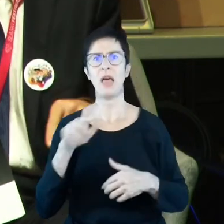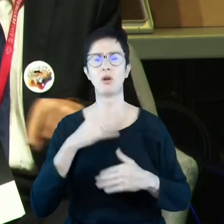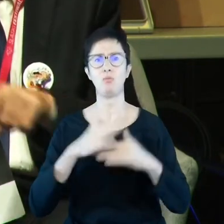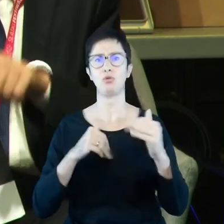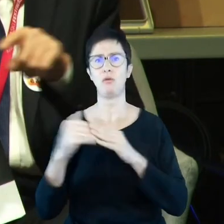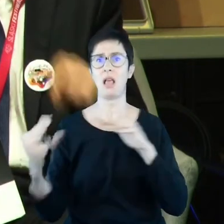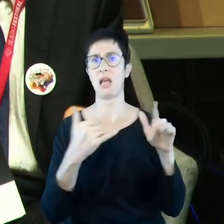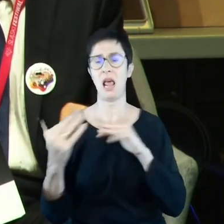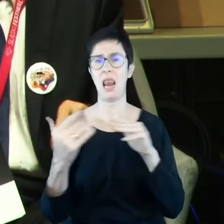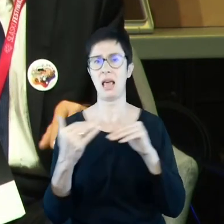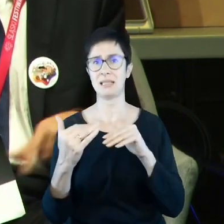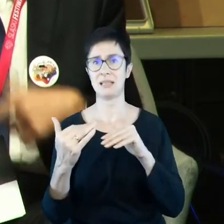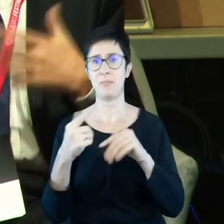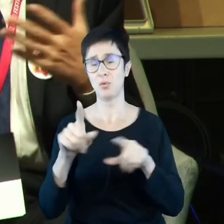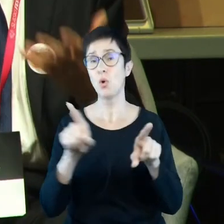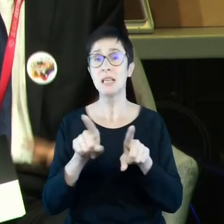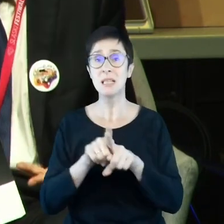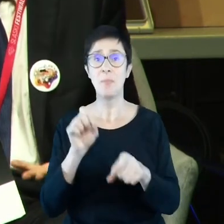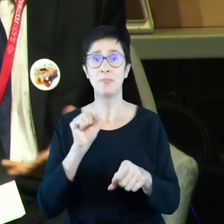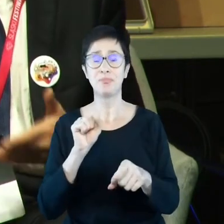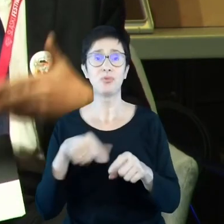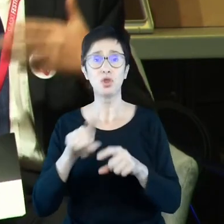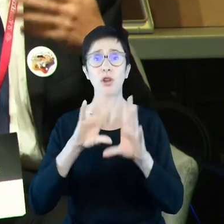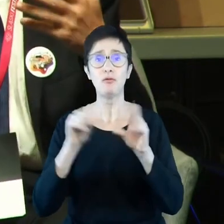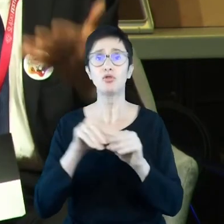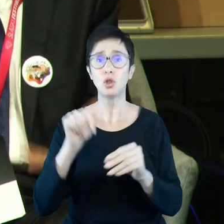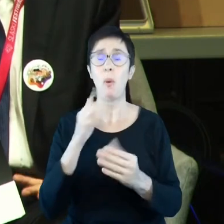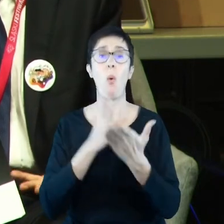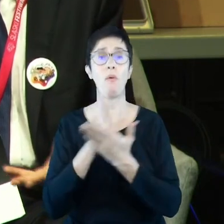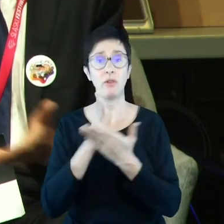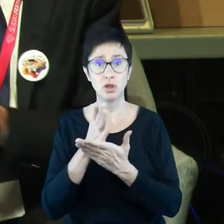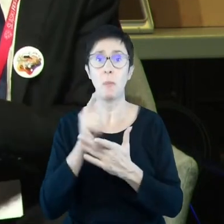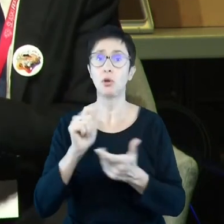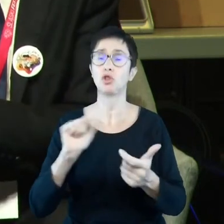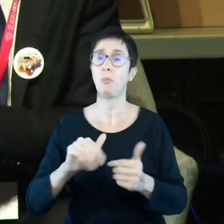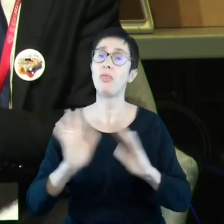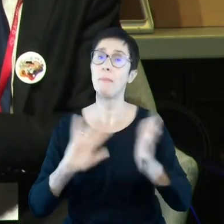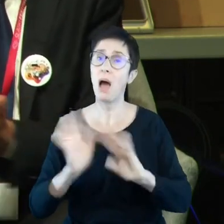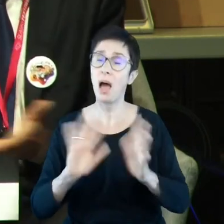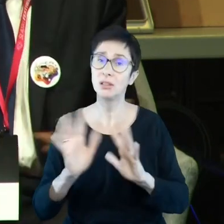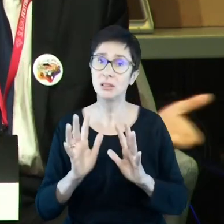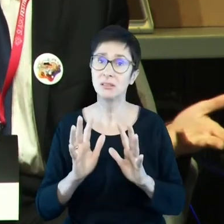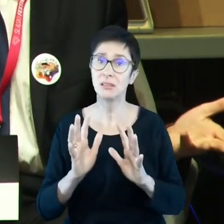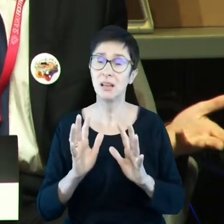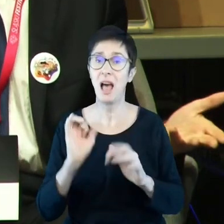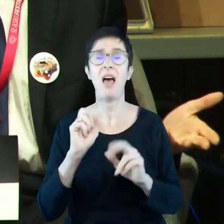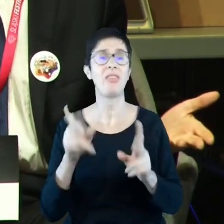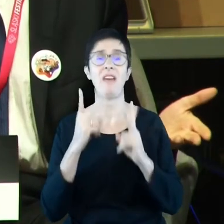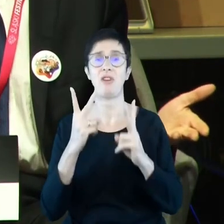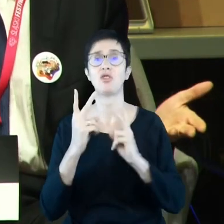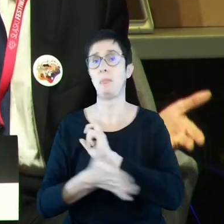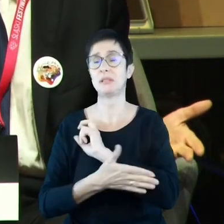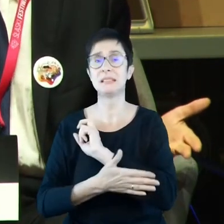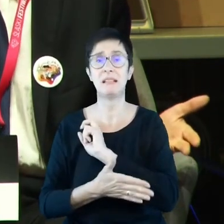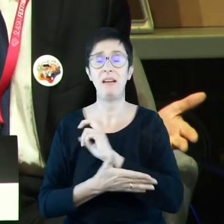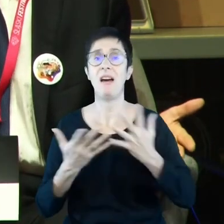pomagają przetrwać. To także są struktury, w które trzeba najpierw uwierzyć, potem o nie trzeba dbać, a elementarną ich podstawą